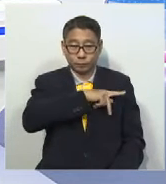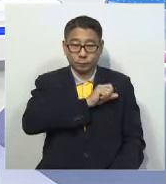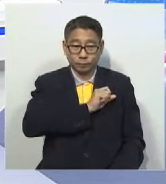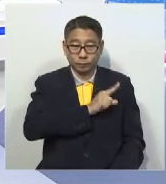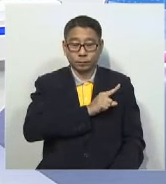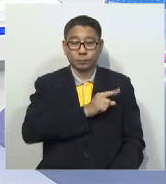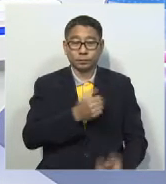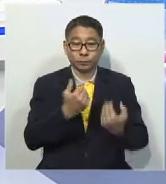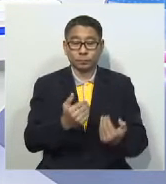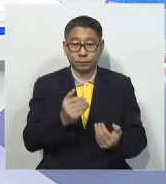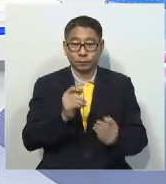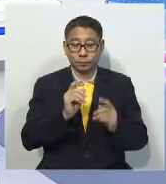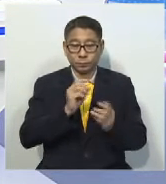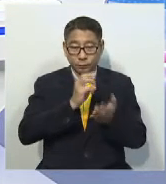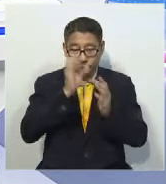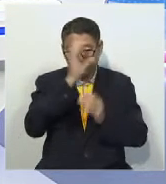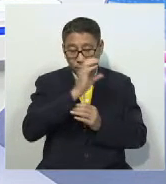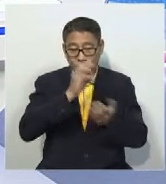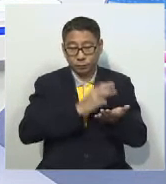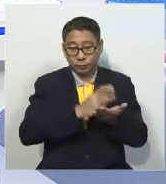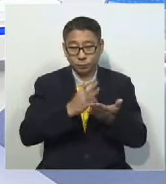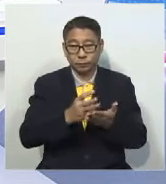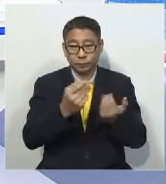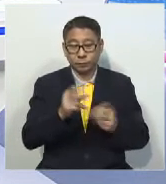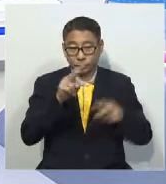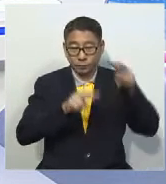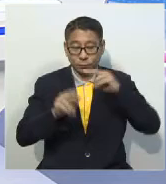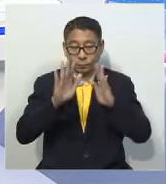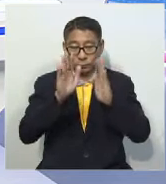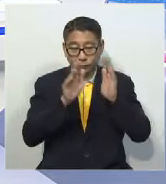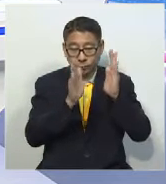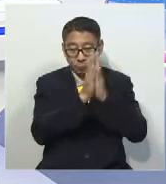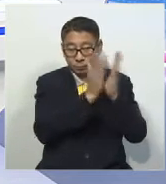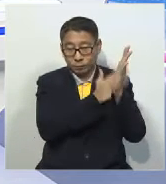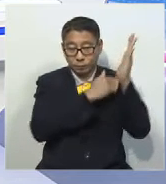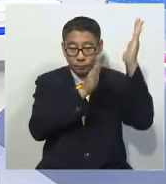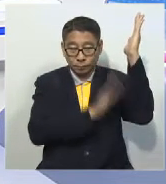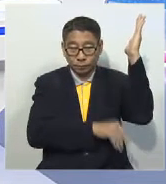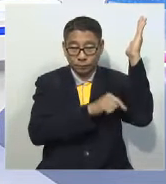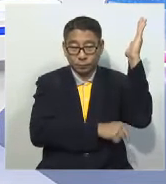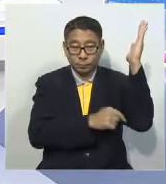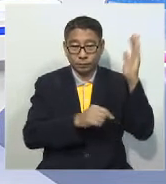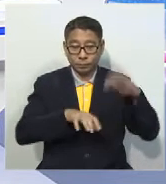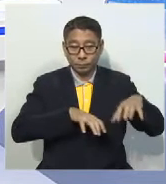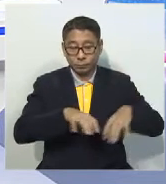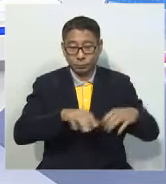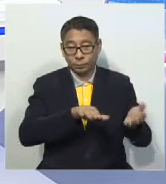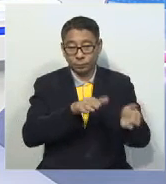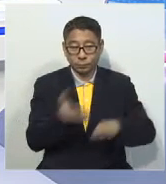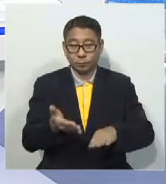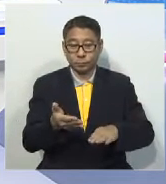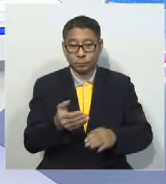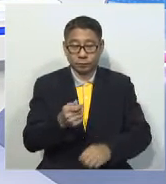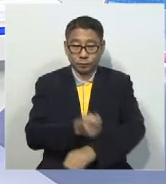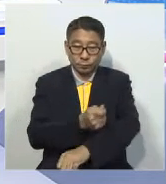นาแห่งชาติด้วยนะคะเพื่อหามาตรการดูแลคณะสงฆ์ในพื้นที่จังหวัดชายแดนภาคใต้รวมทั้งการดูแลจัดพิธีศพการเยียวยาครอ